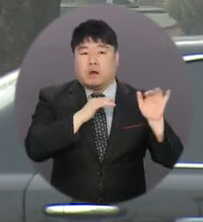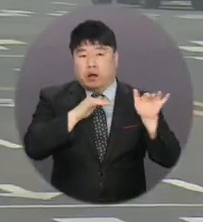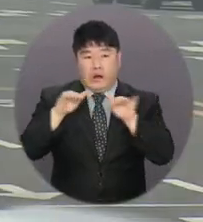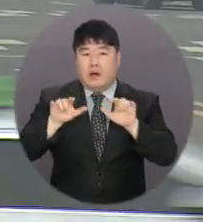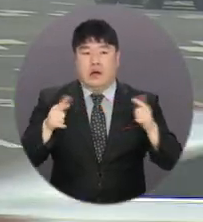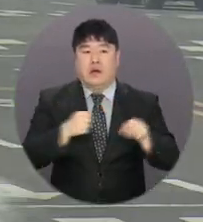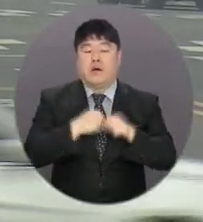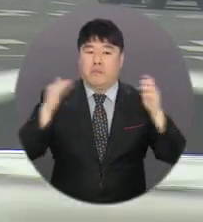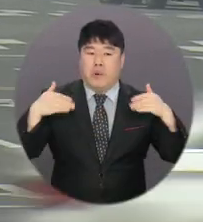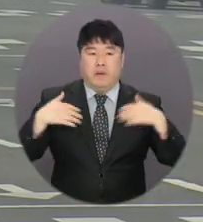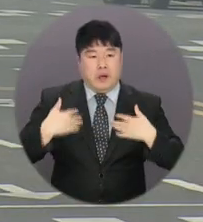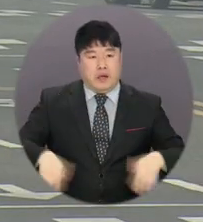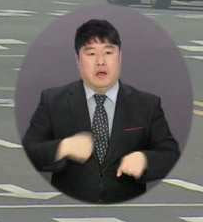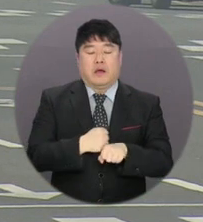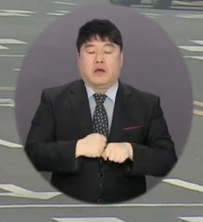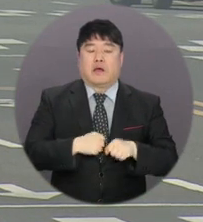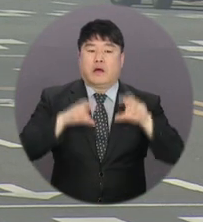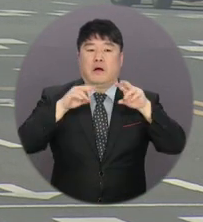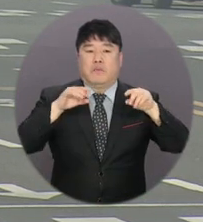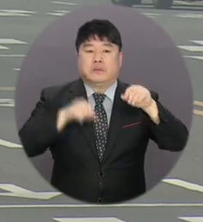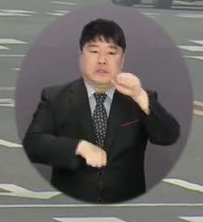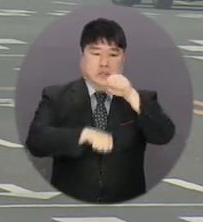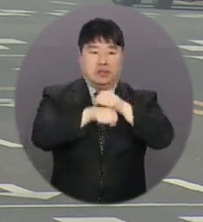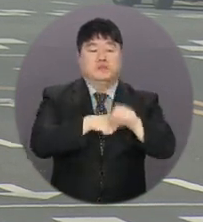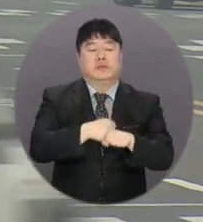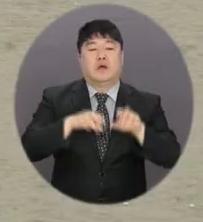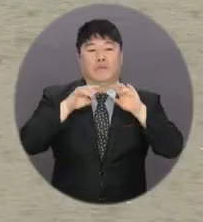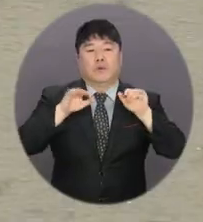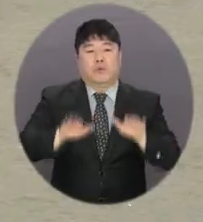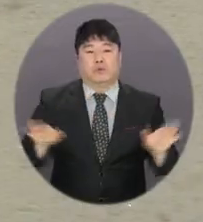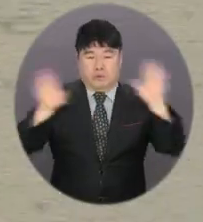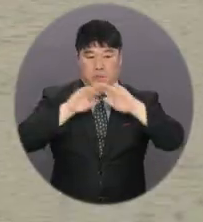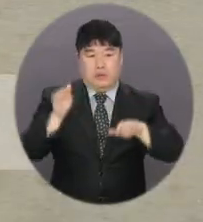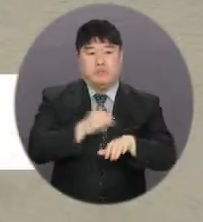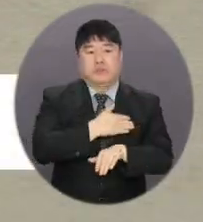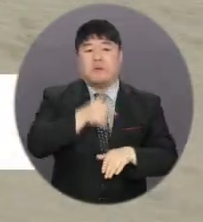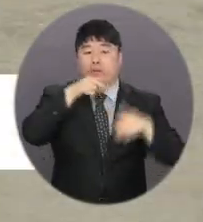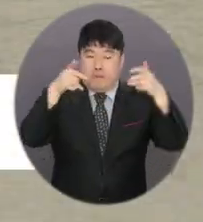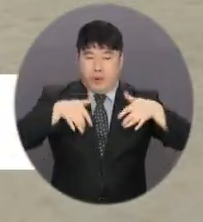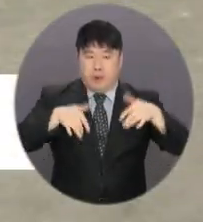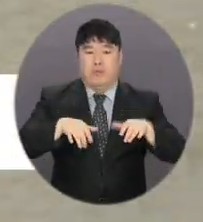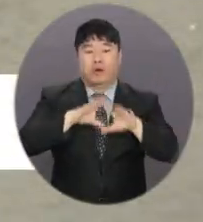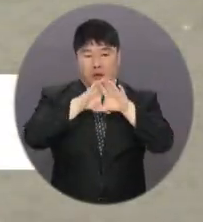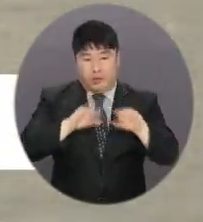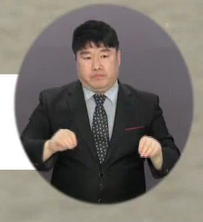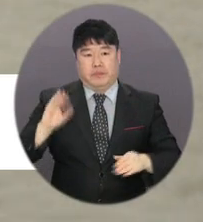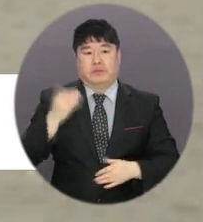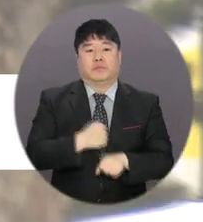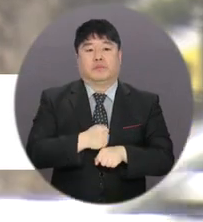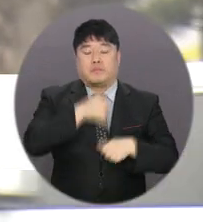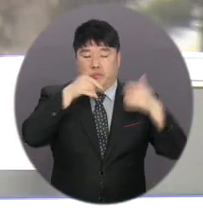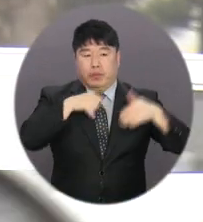세기도 약해지면서 먼지가 쌓였습니다. 미세먼지는 오늘 밤부터 비가 내리면서 해소되겠습니다.